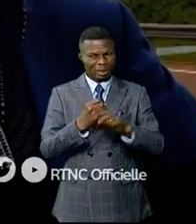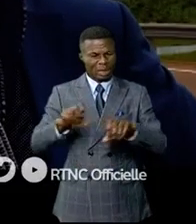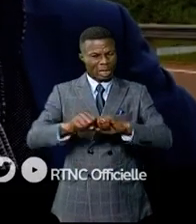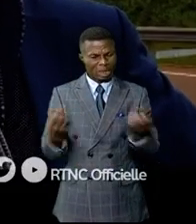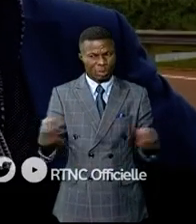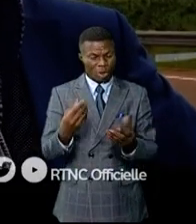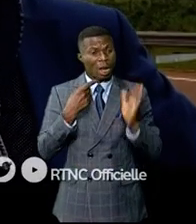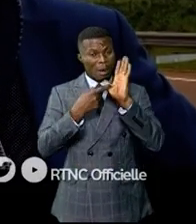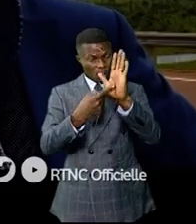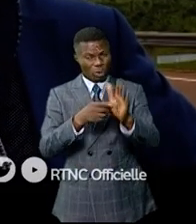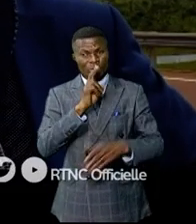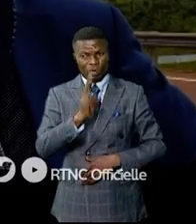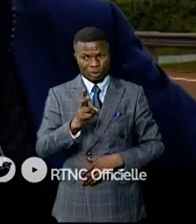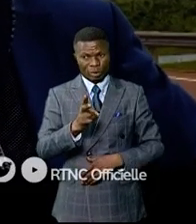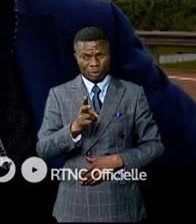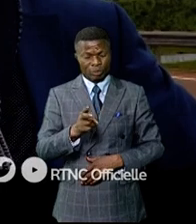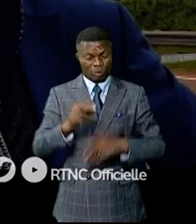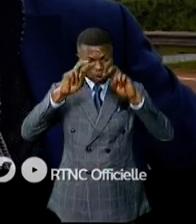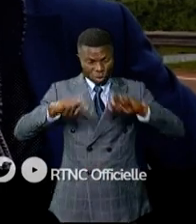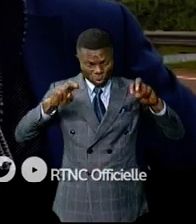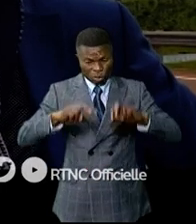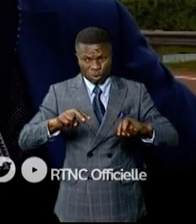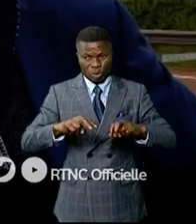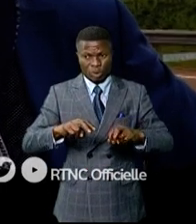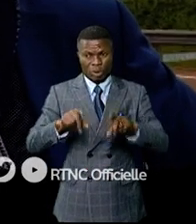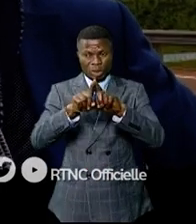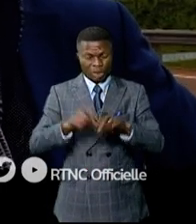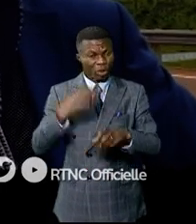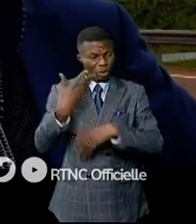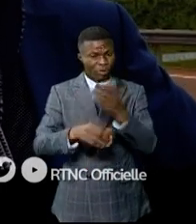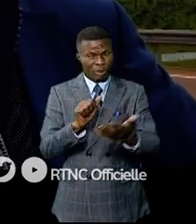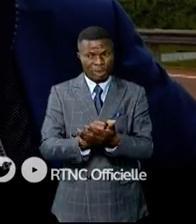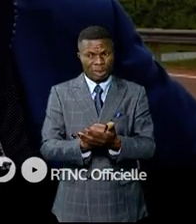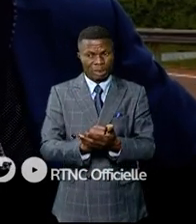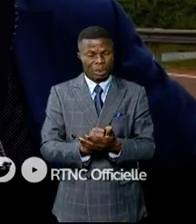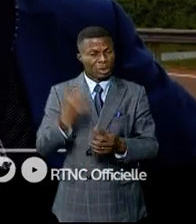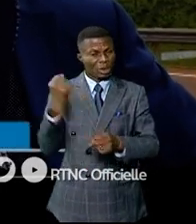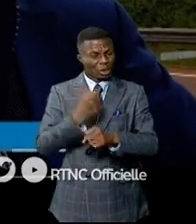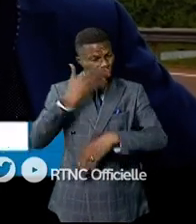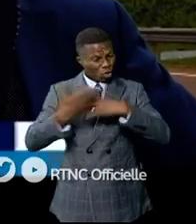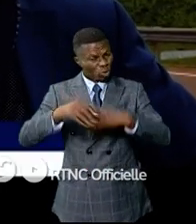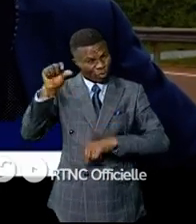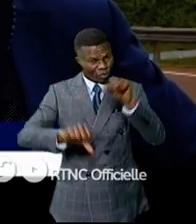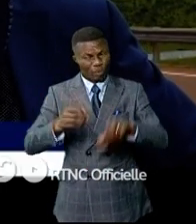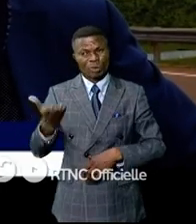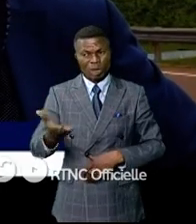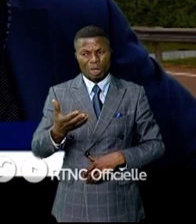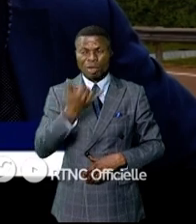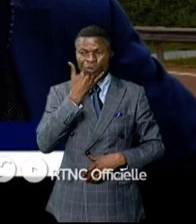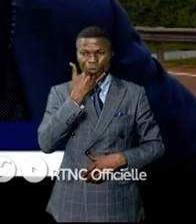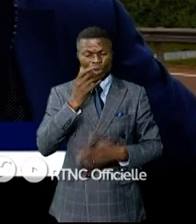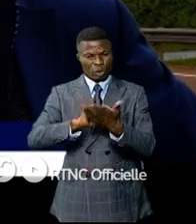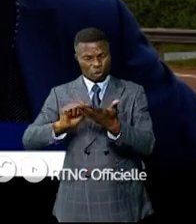prouve que déjà au niveau des études et au niveau de l'exécution, ça a été très mal conçu. Voilà, nous allons